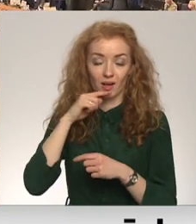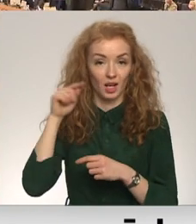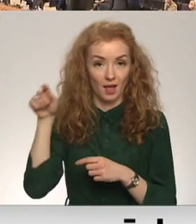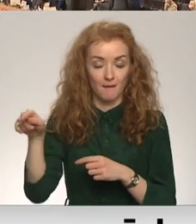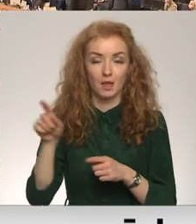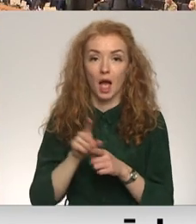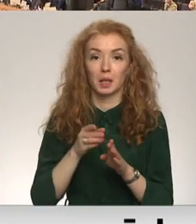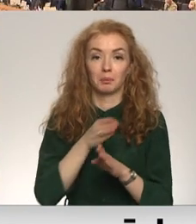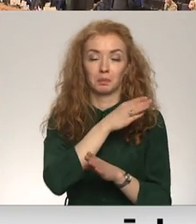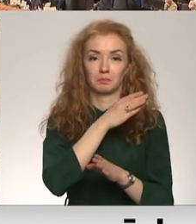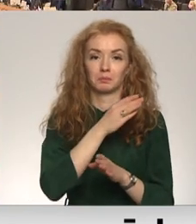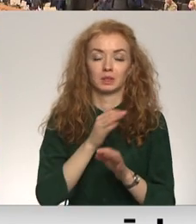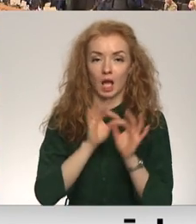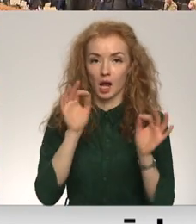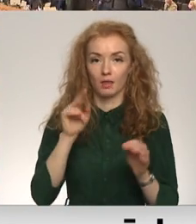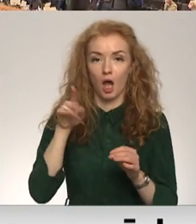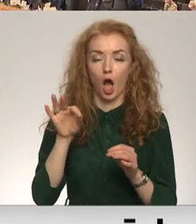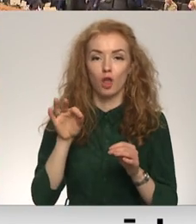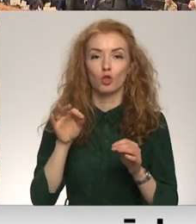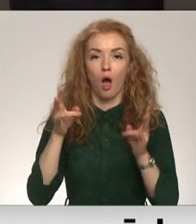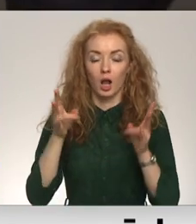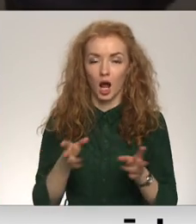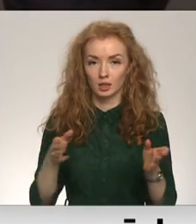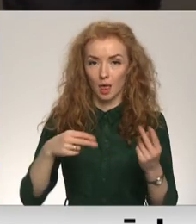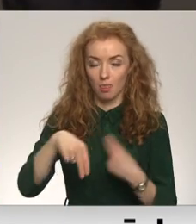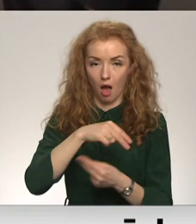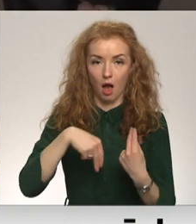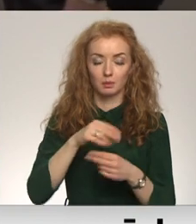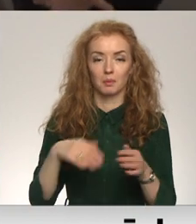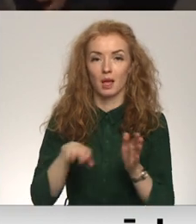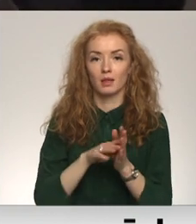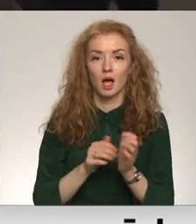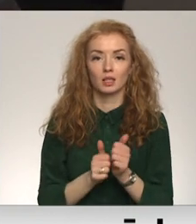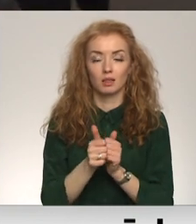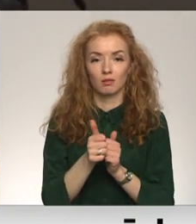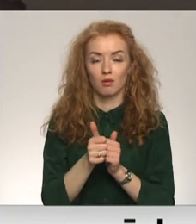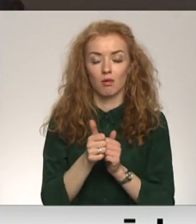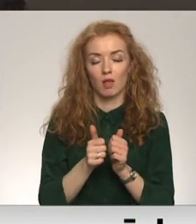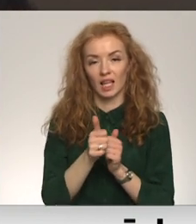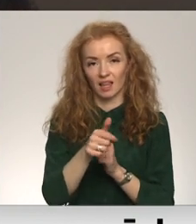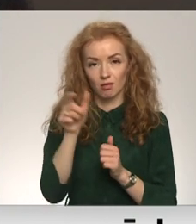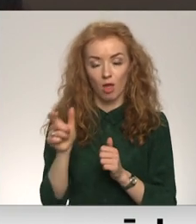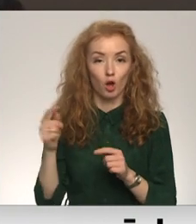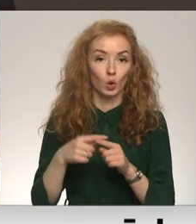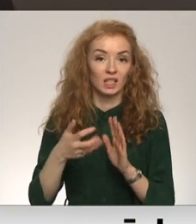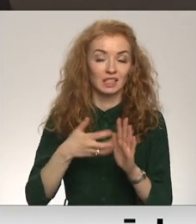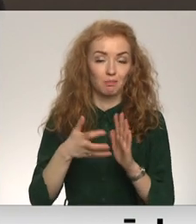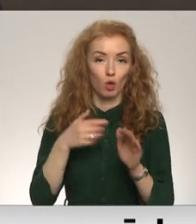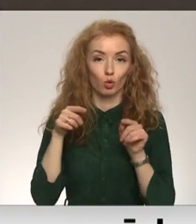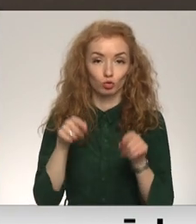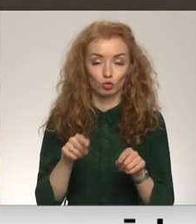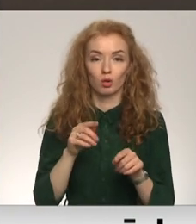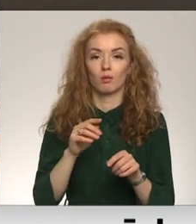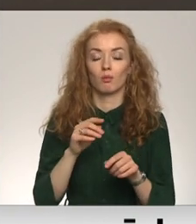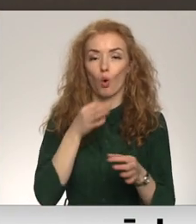NATO samits, kurā virtuāli piedalās arī NATO dalībvalstu līderi, un šīs te konsultācijas izmantojot Vašingtonas līguma 4. Pantu